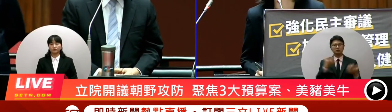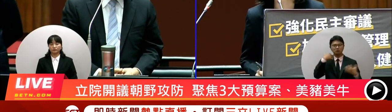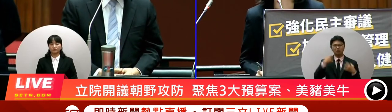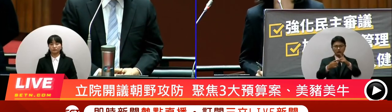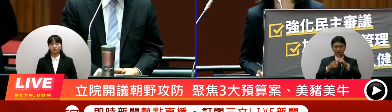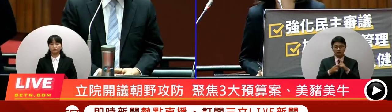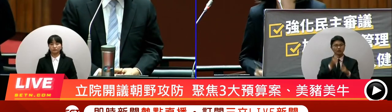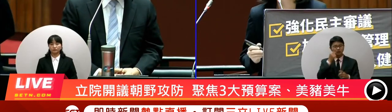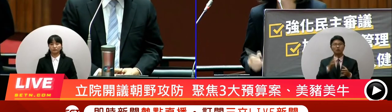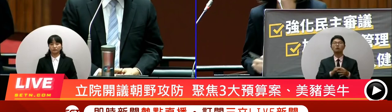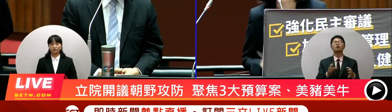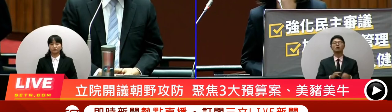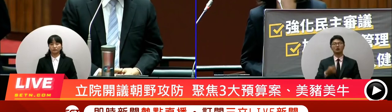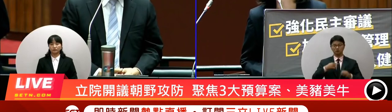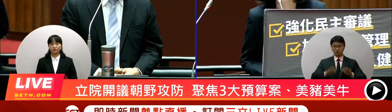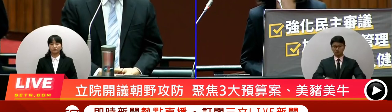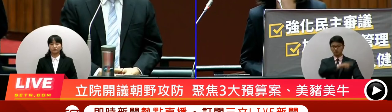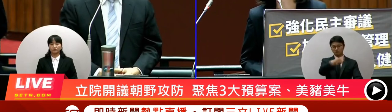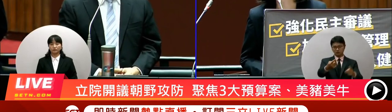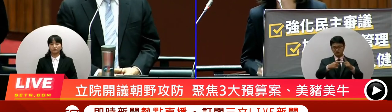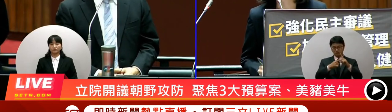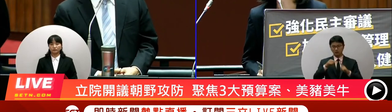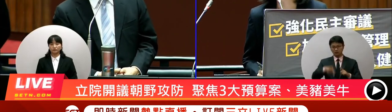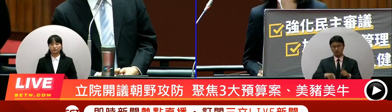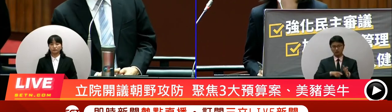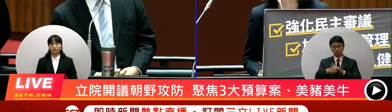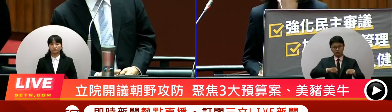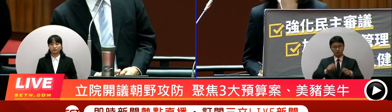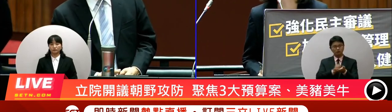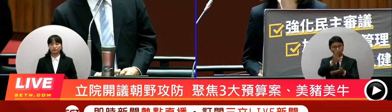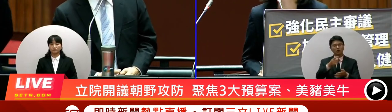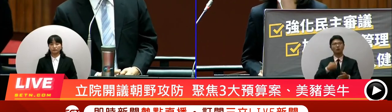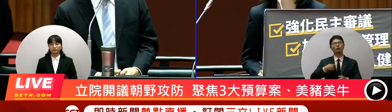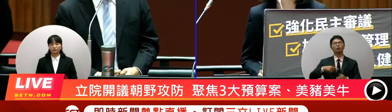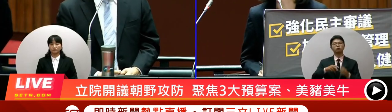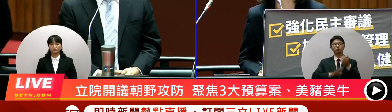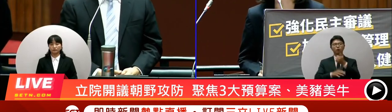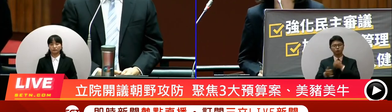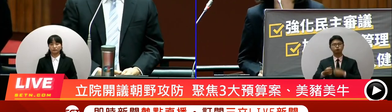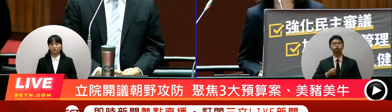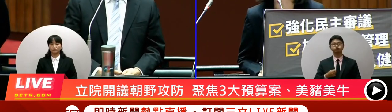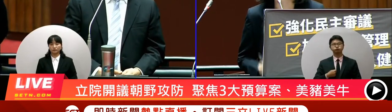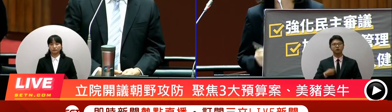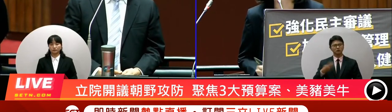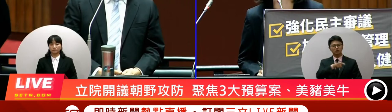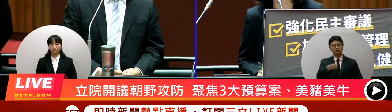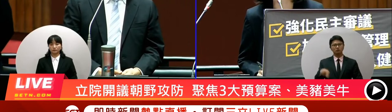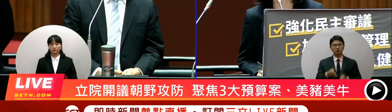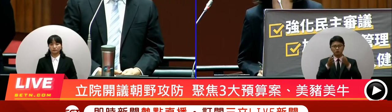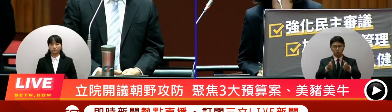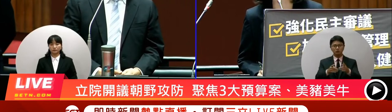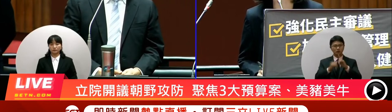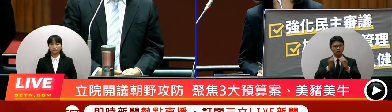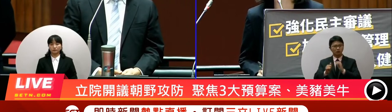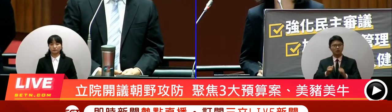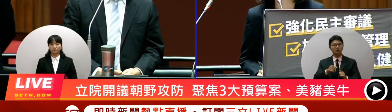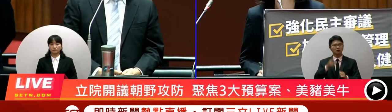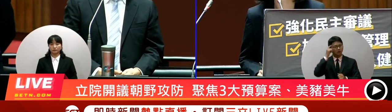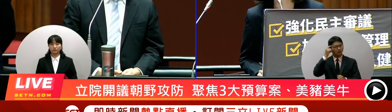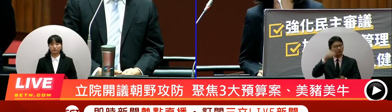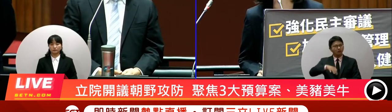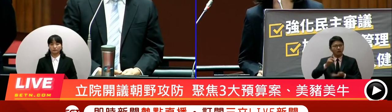会，没有问题。那今天也来这边做专案报告来，让我们立委能够有所了解。但是，是不是应该还是要对国人的意见能够有所聆听，也能够对国